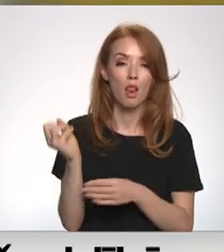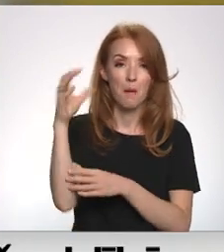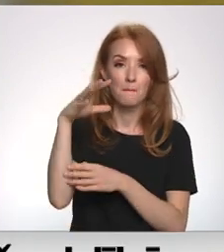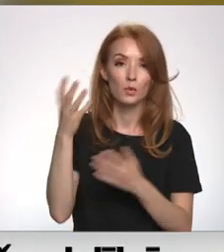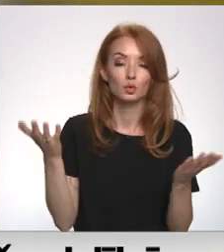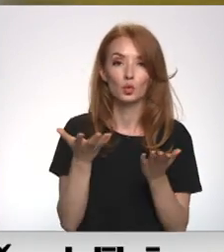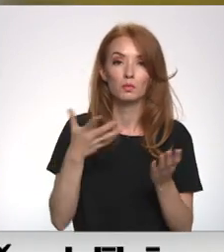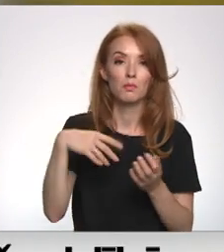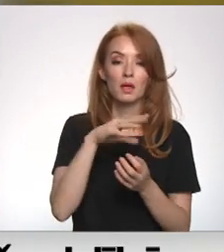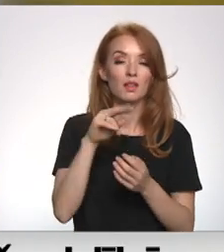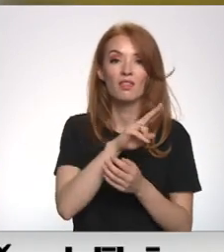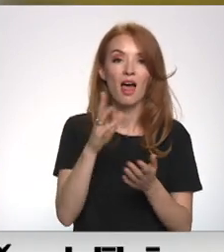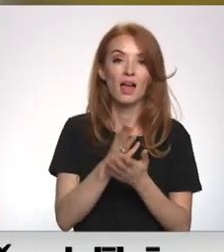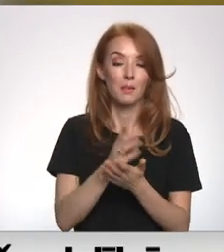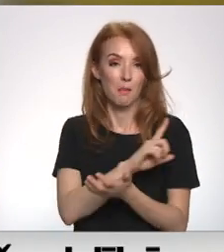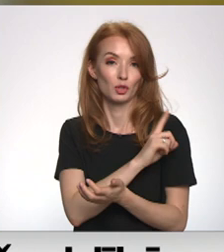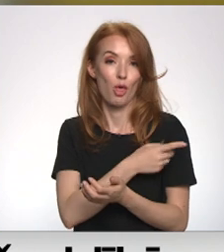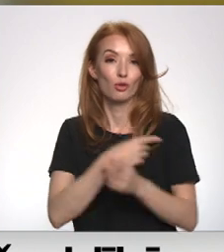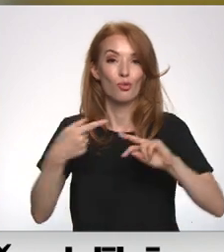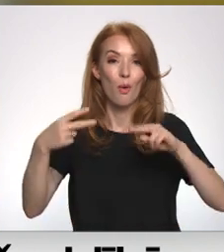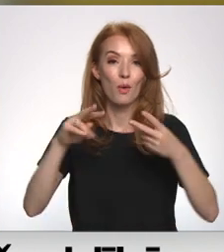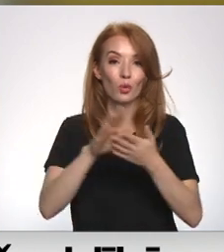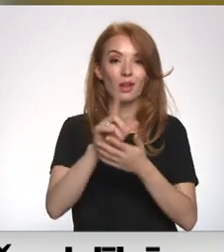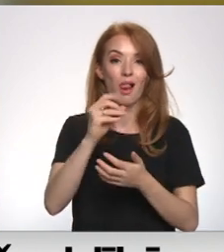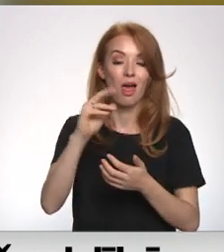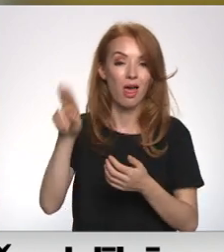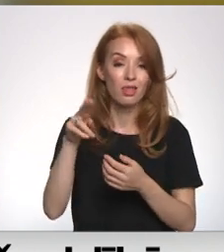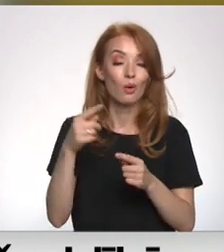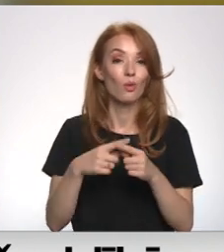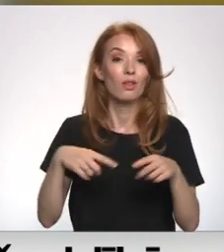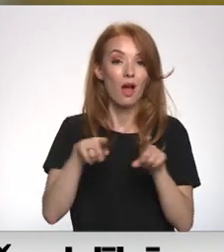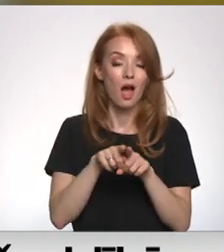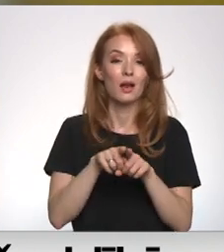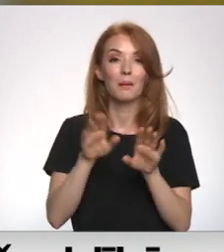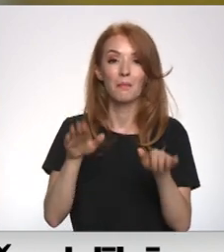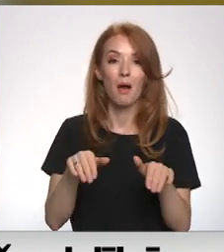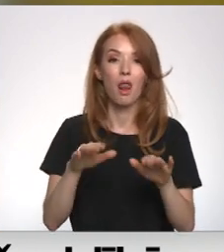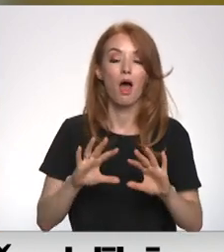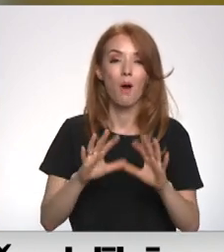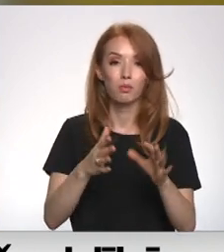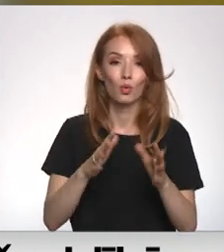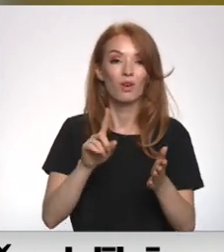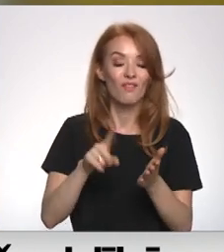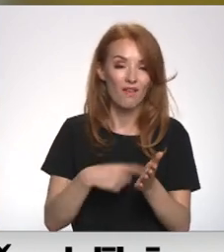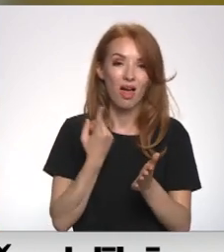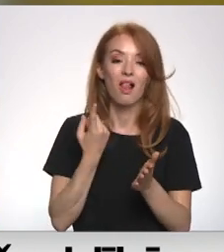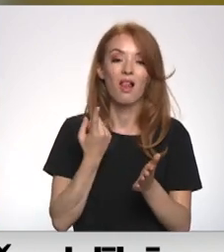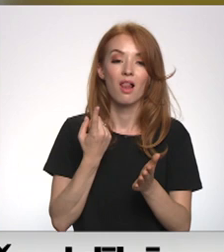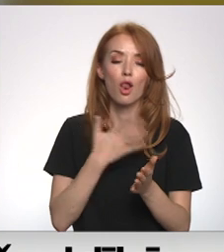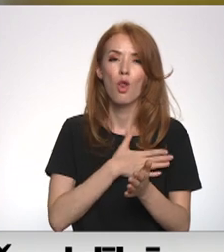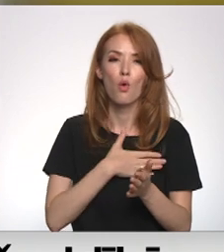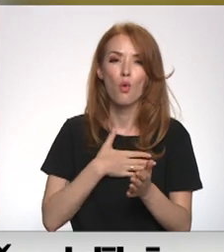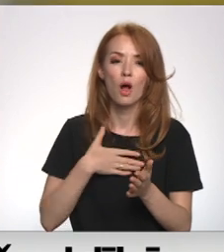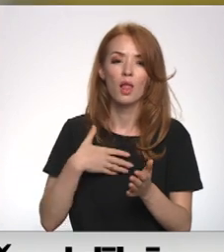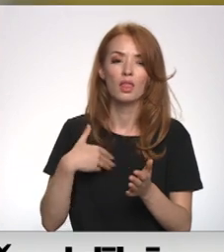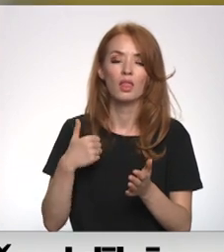tā, kuras neesam vēl uzspējuši nomainīt. Un attiecībā arī uz apkuri vēl ļoti